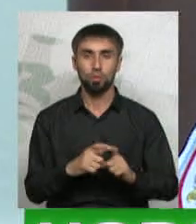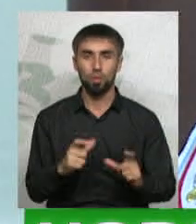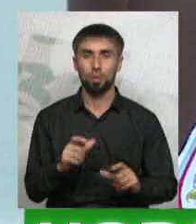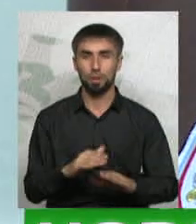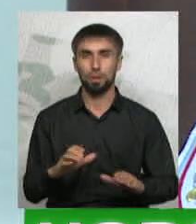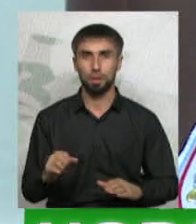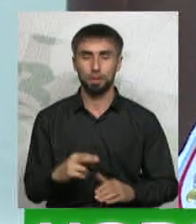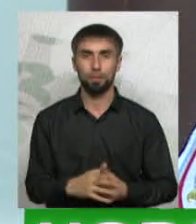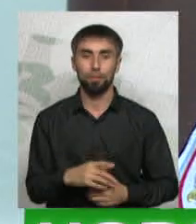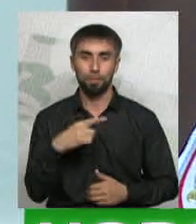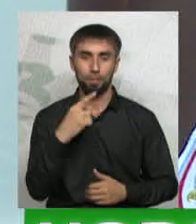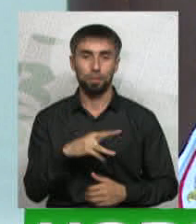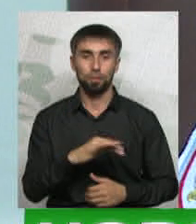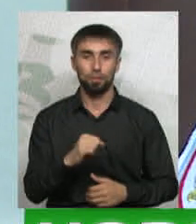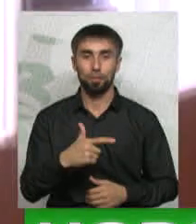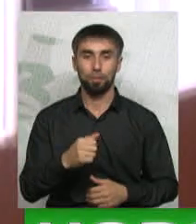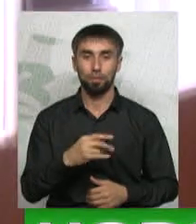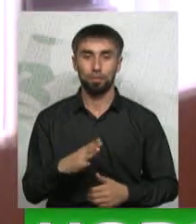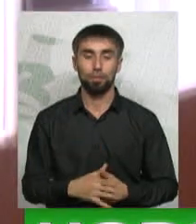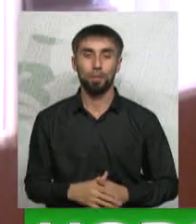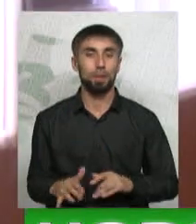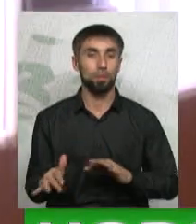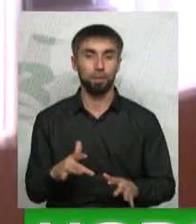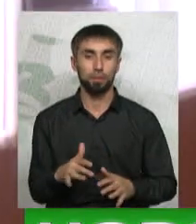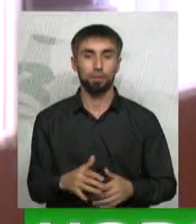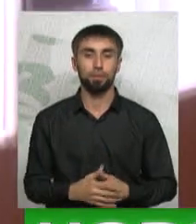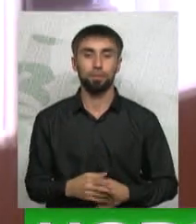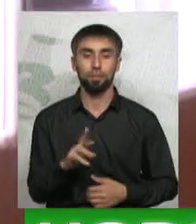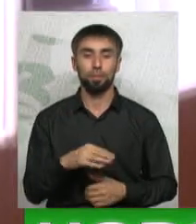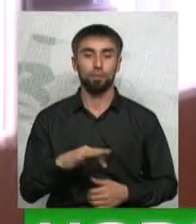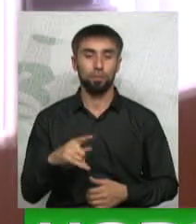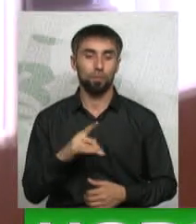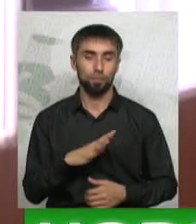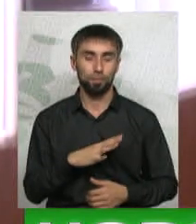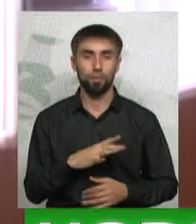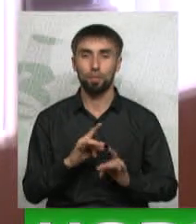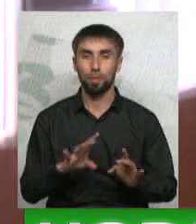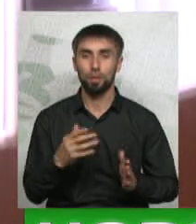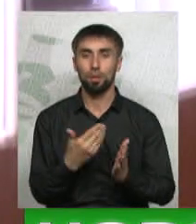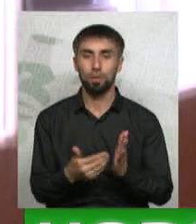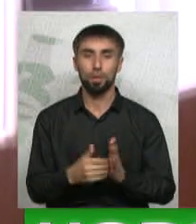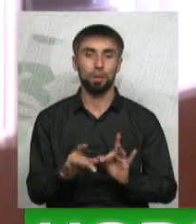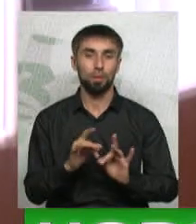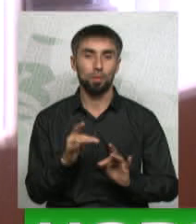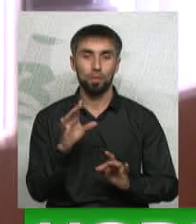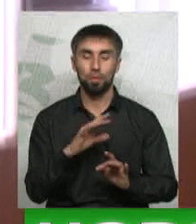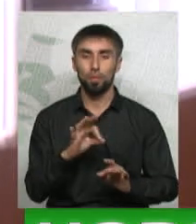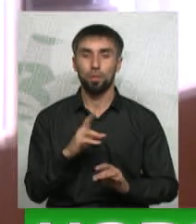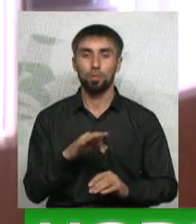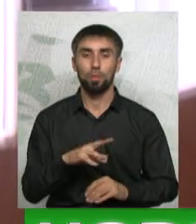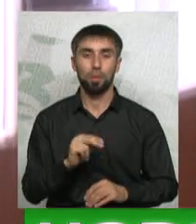и детских садах, отметил Муса Гадиев. Мероприятие предназначено для того, чтобы разъяснить, объяснить, показать, рассказать о том, что